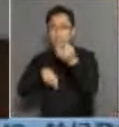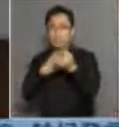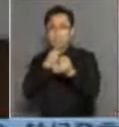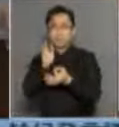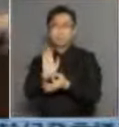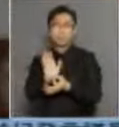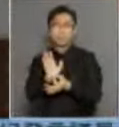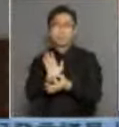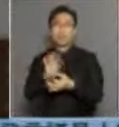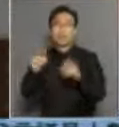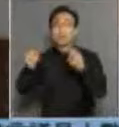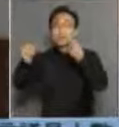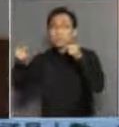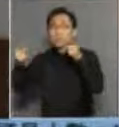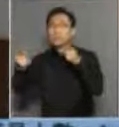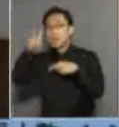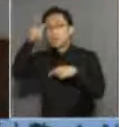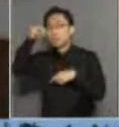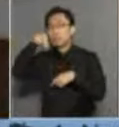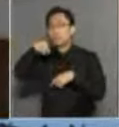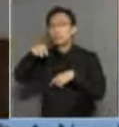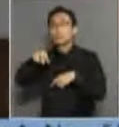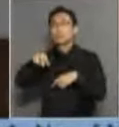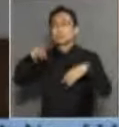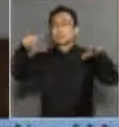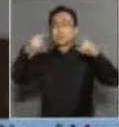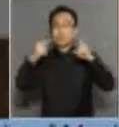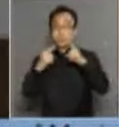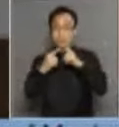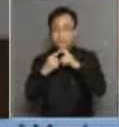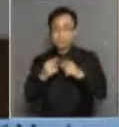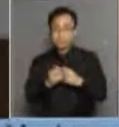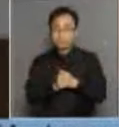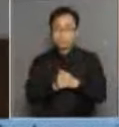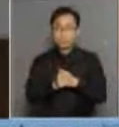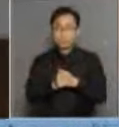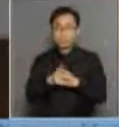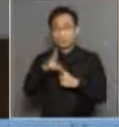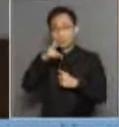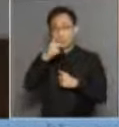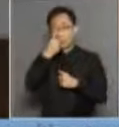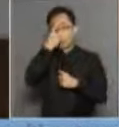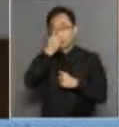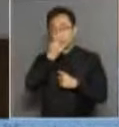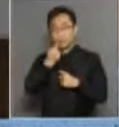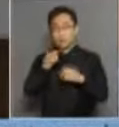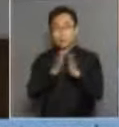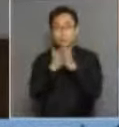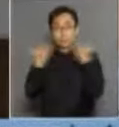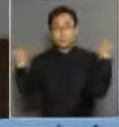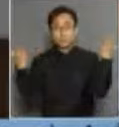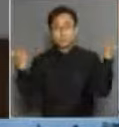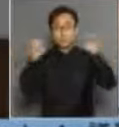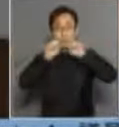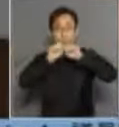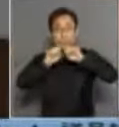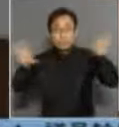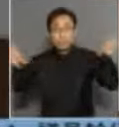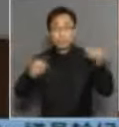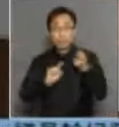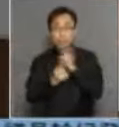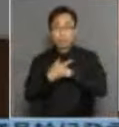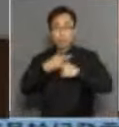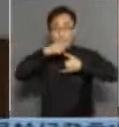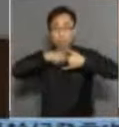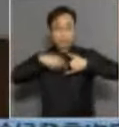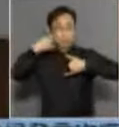行政會議召集人咁樣，係咪？所以佢嗰個言論。在報紙發表的言論是不可以說是代表他個人的，